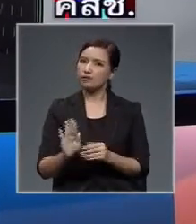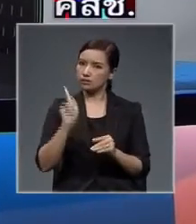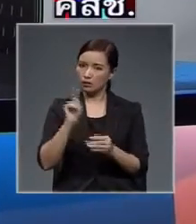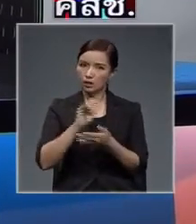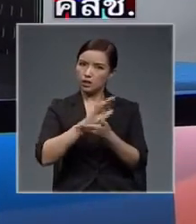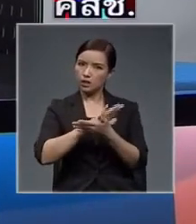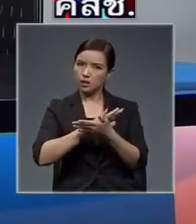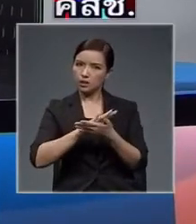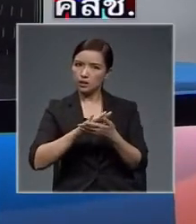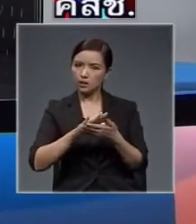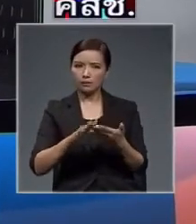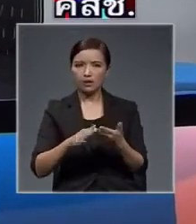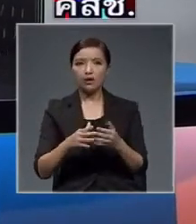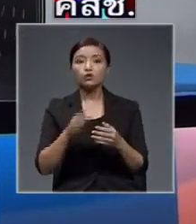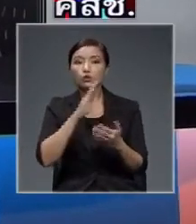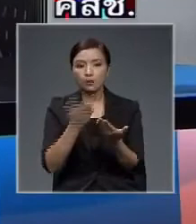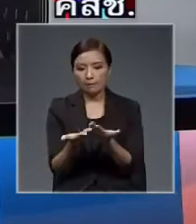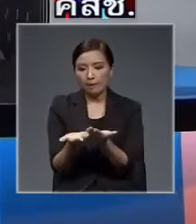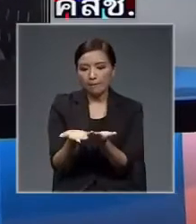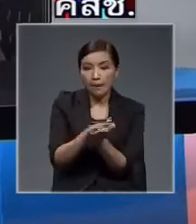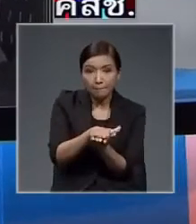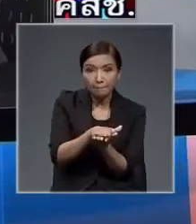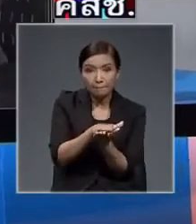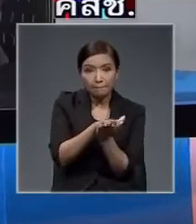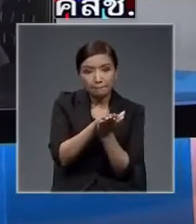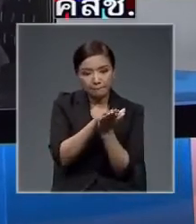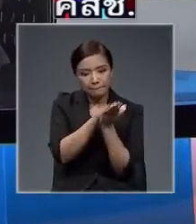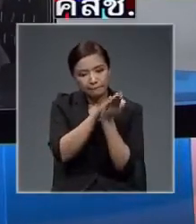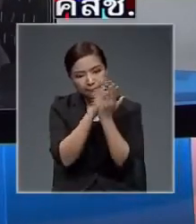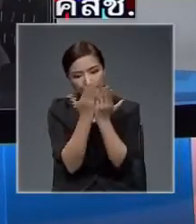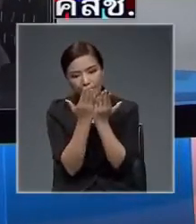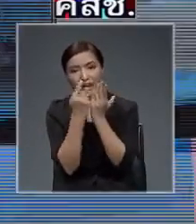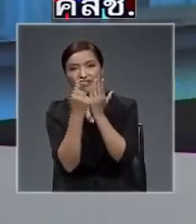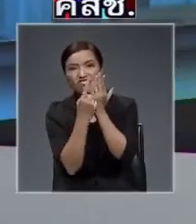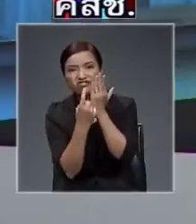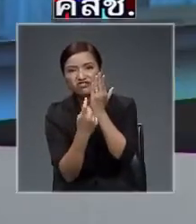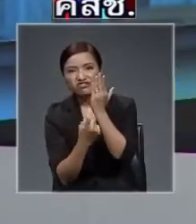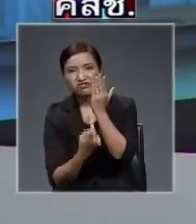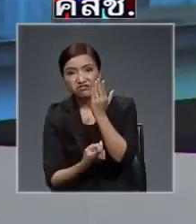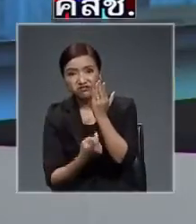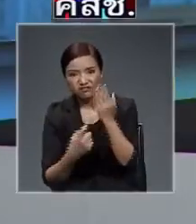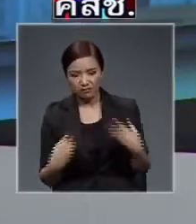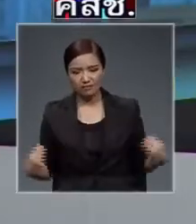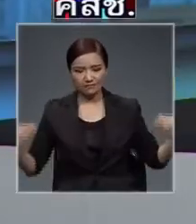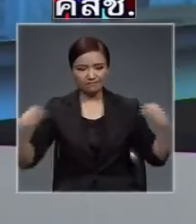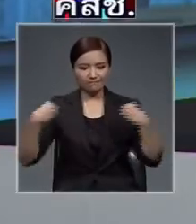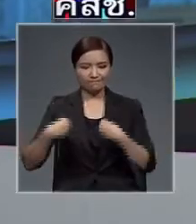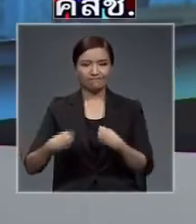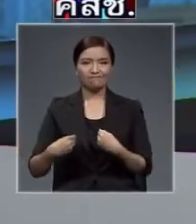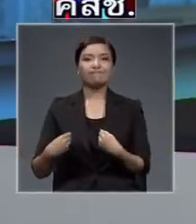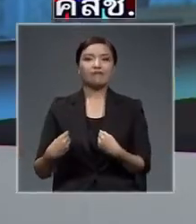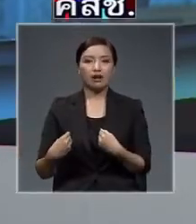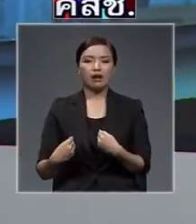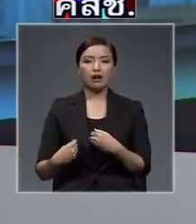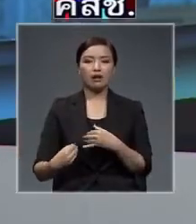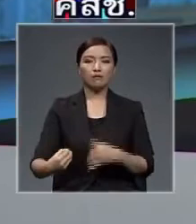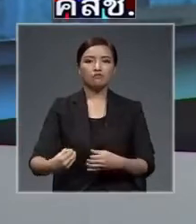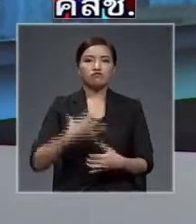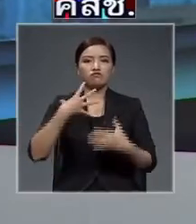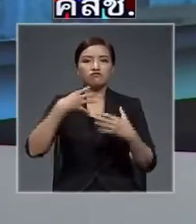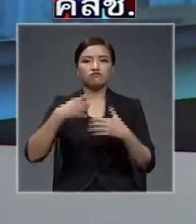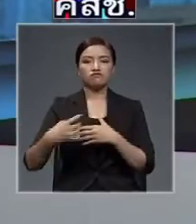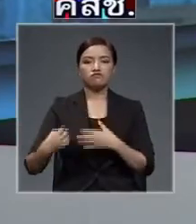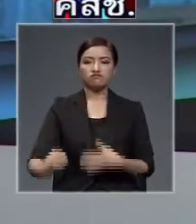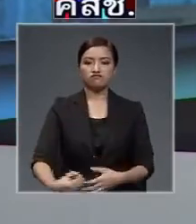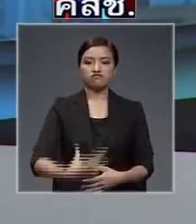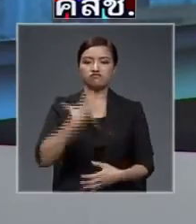อยหักได้ค่ะเพราะถ้ามีรอยหักเนี่ยเวลาไปถ่ายเอ็กซเรย์นะคะในรอยหักนั้นนะคะรัง